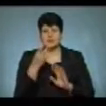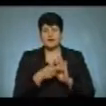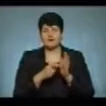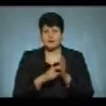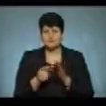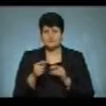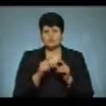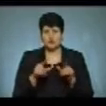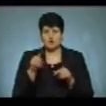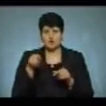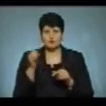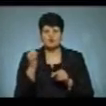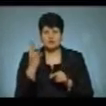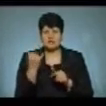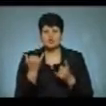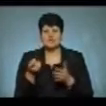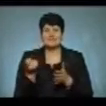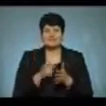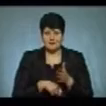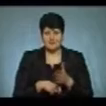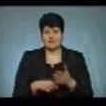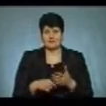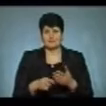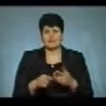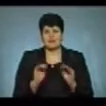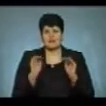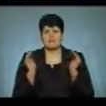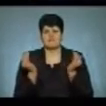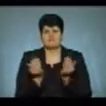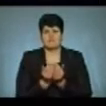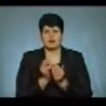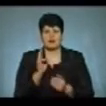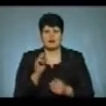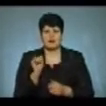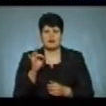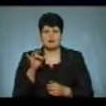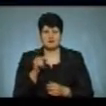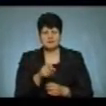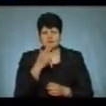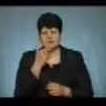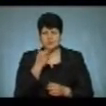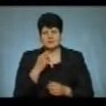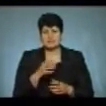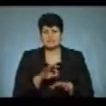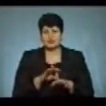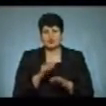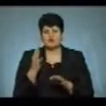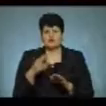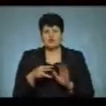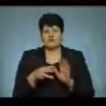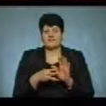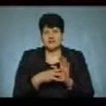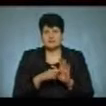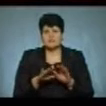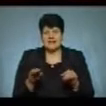номер 14 сьогодні закрили на карантин. Там на гострі респіраторні вірусні інфекції захворіли 48 учнів зі 100, повідомила